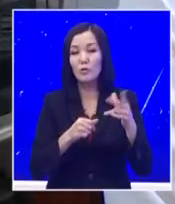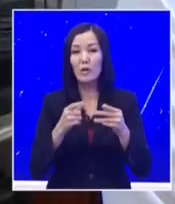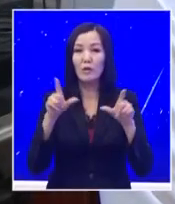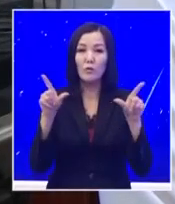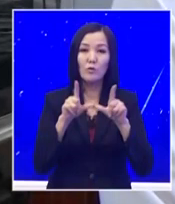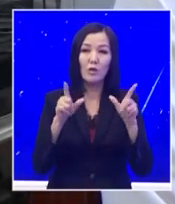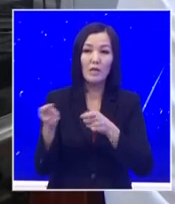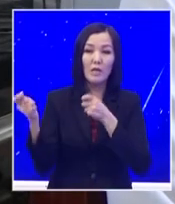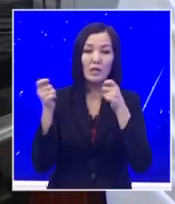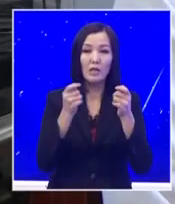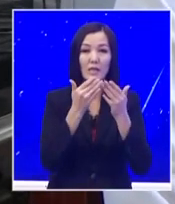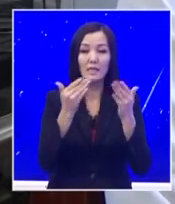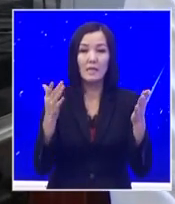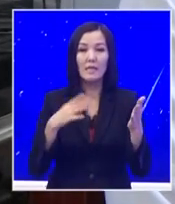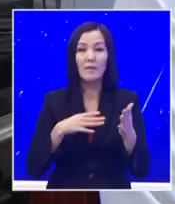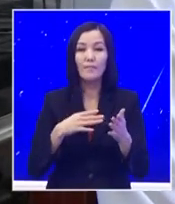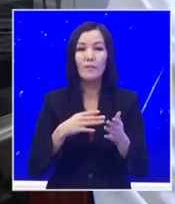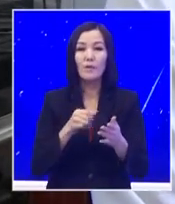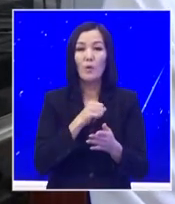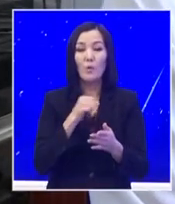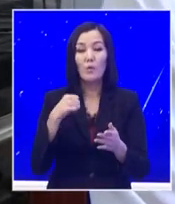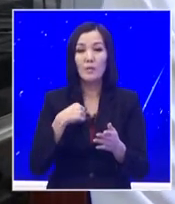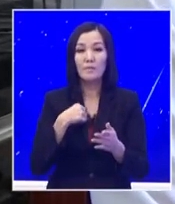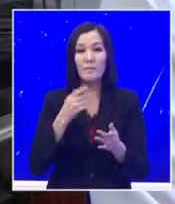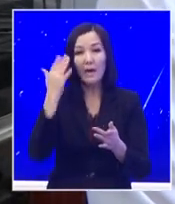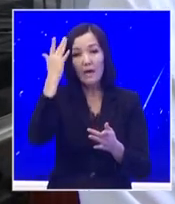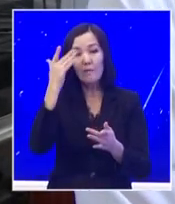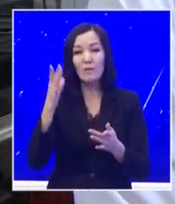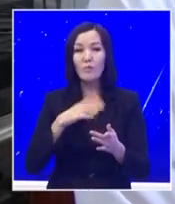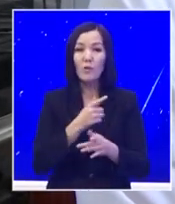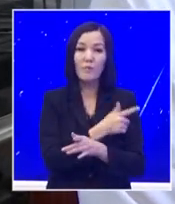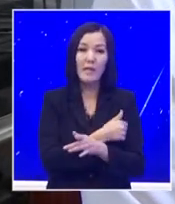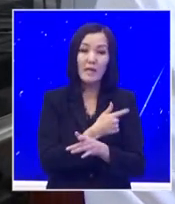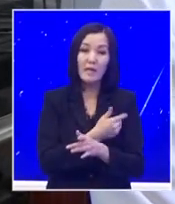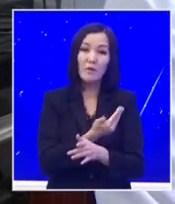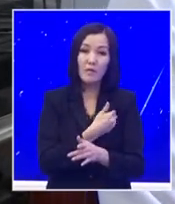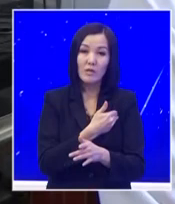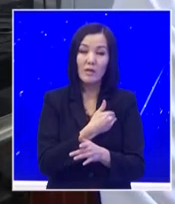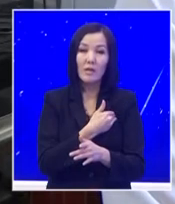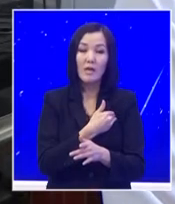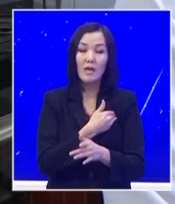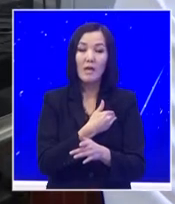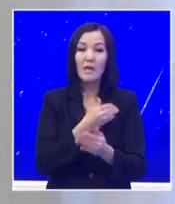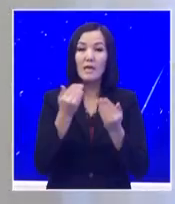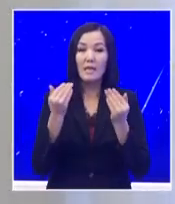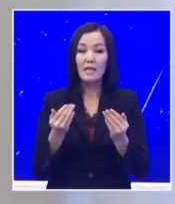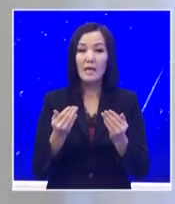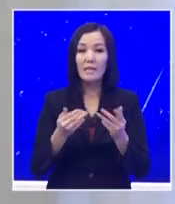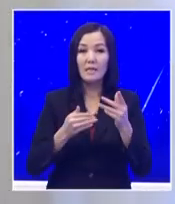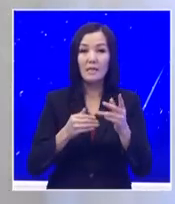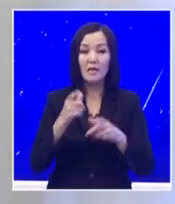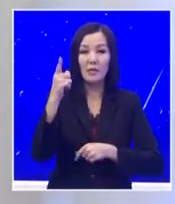жеткізіледі. Мен негізі өзім ақ халат киюді армандаған болатынмын. Дәрігер болмасам да ақ халат кию мақсатына жеттім.